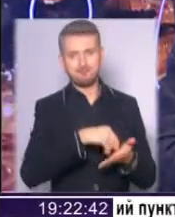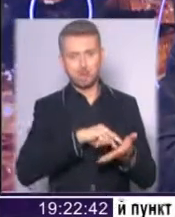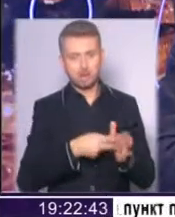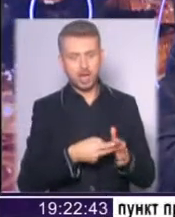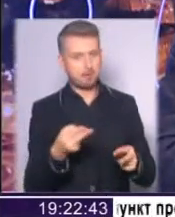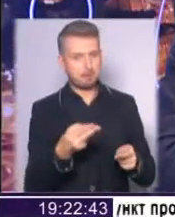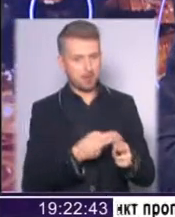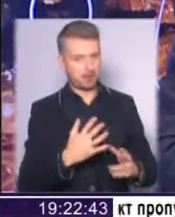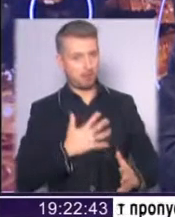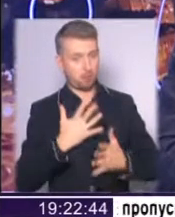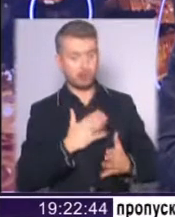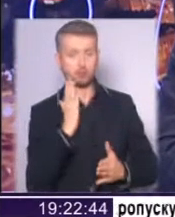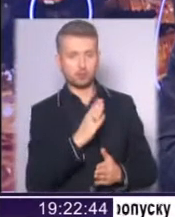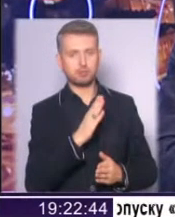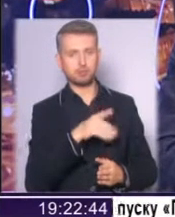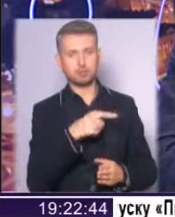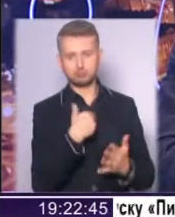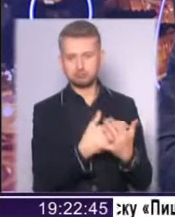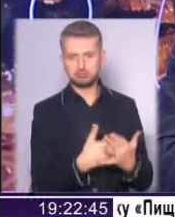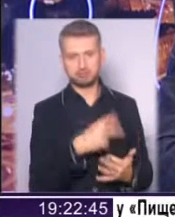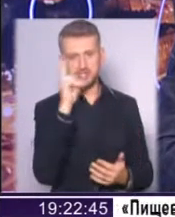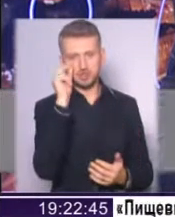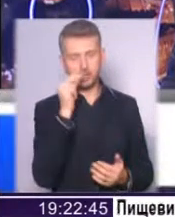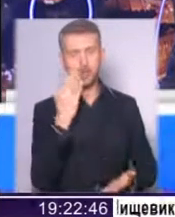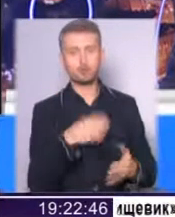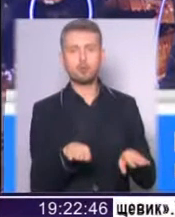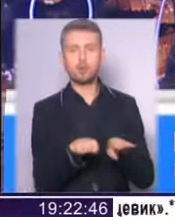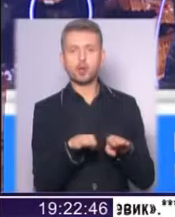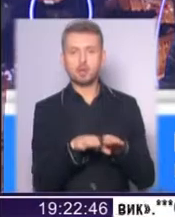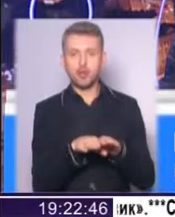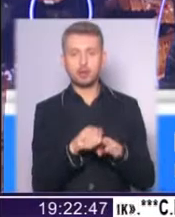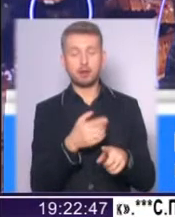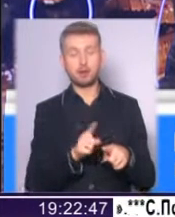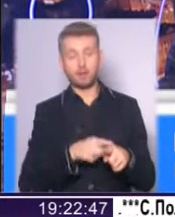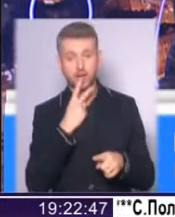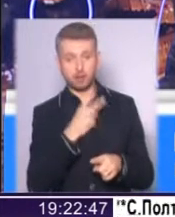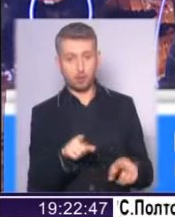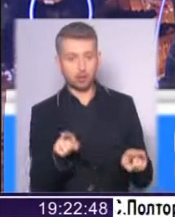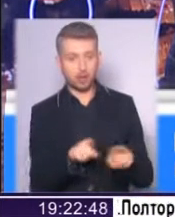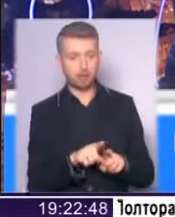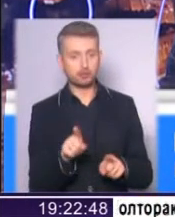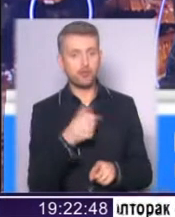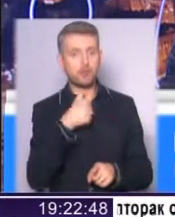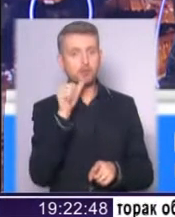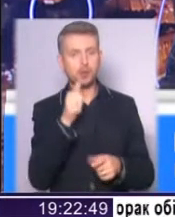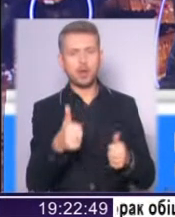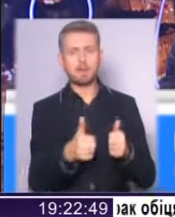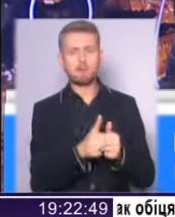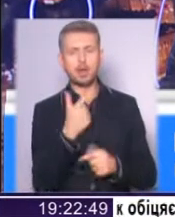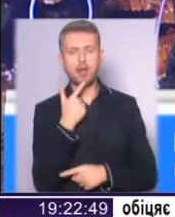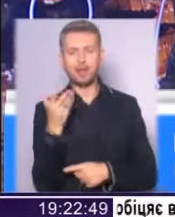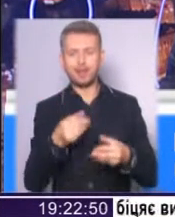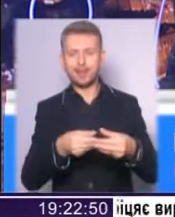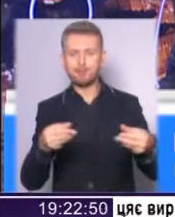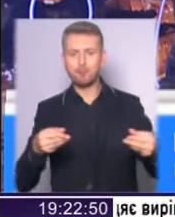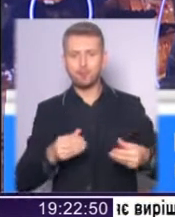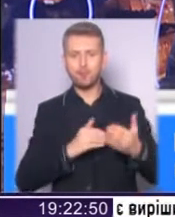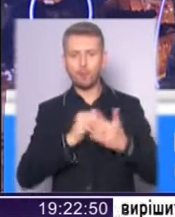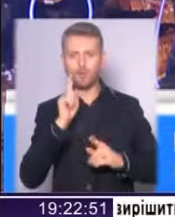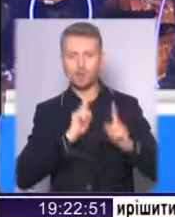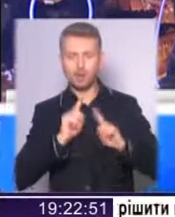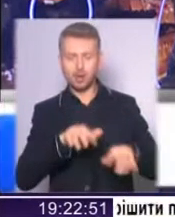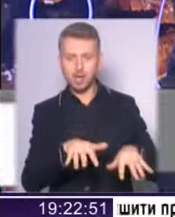говорити цифрами. Тобто, якщо порівняти, знаєте, це воно виглядало так, що вчора біля трибуни Верховної Ради ми дивилися,